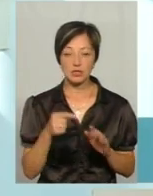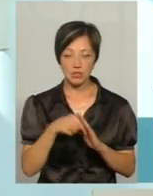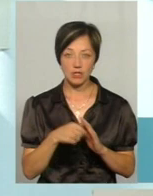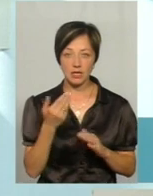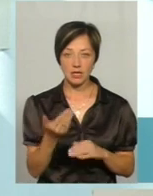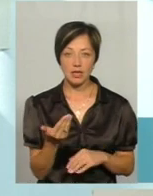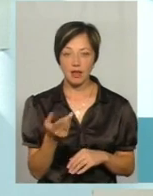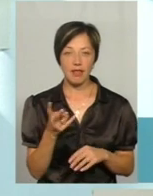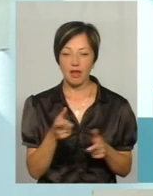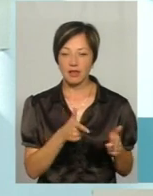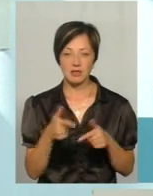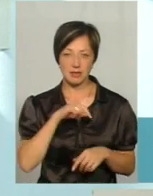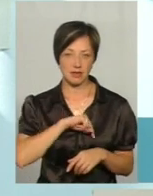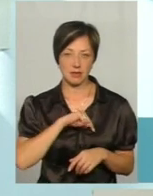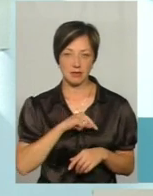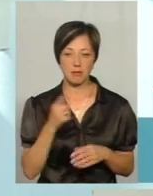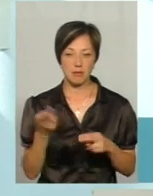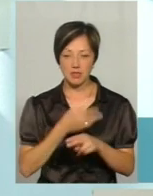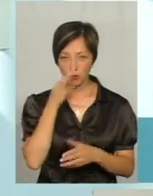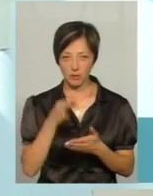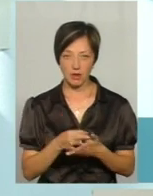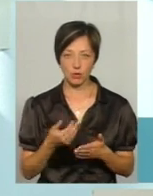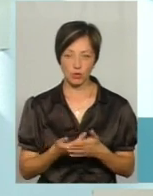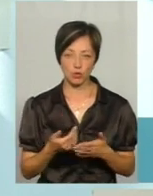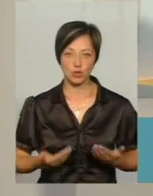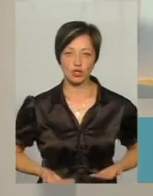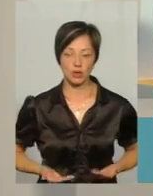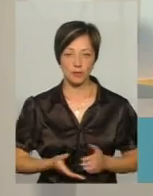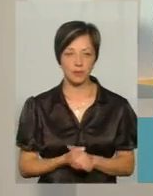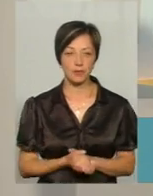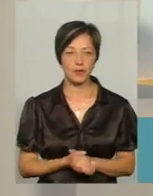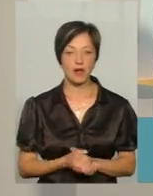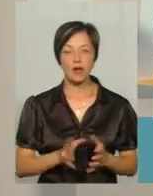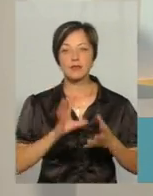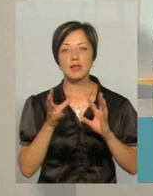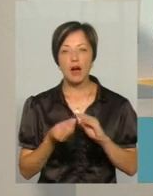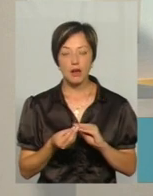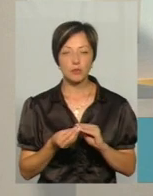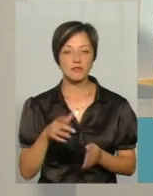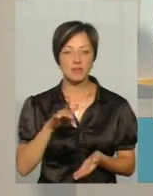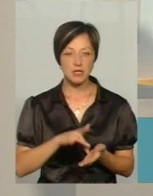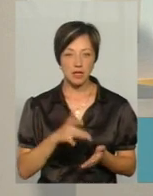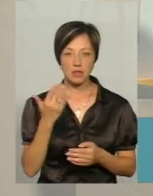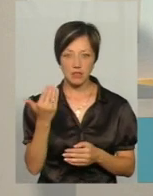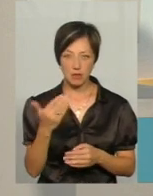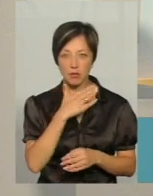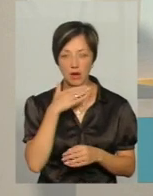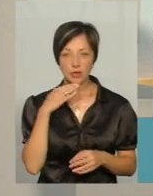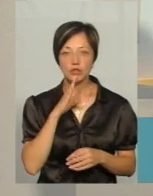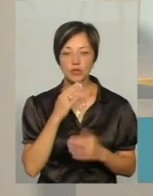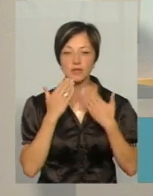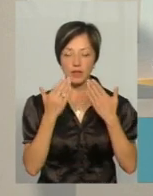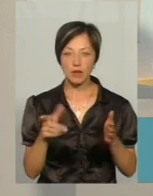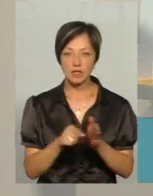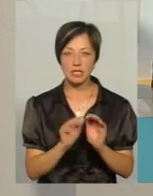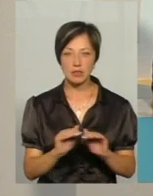її інфантильність і безвідповідальність до життя. А так, якщо в загальному, от в центр багато жінок звертаються з дітьми,